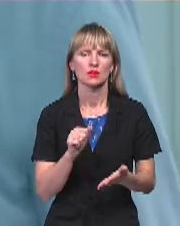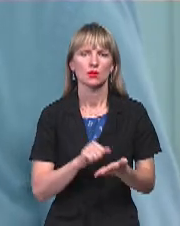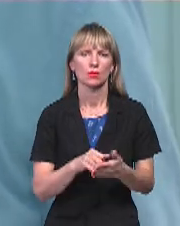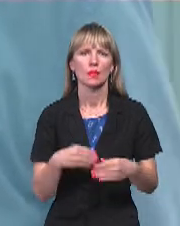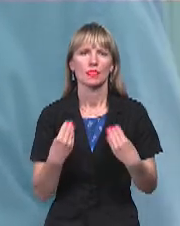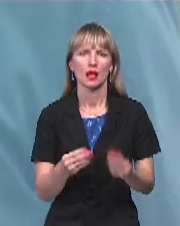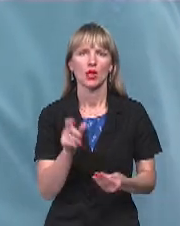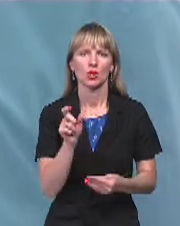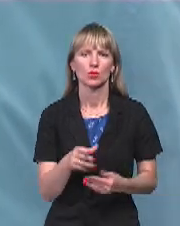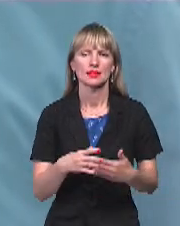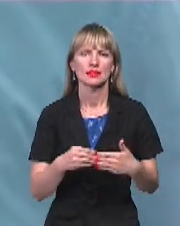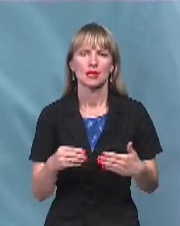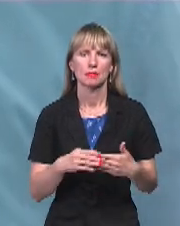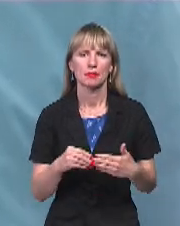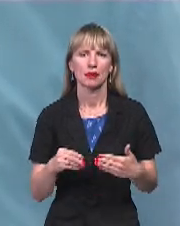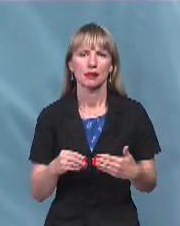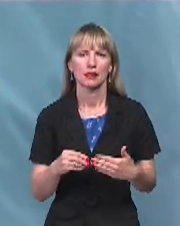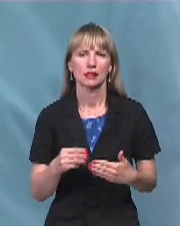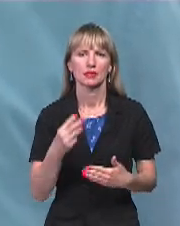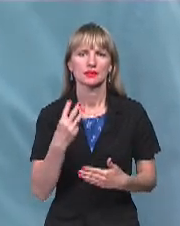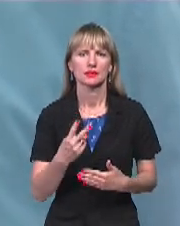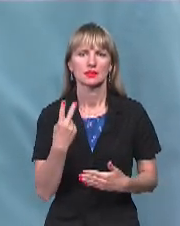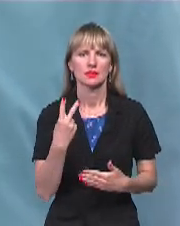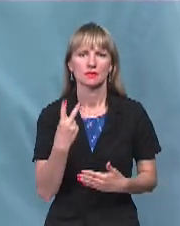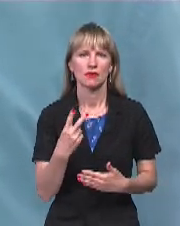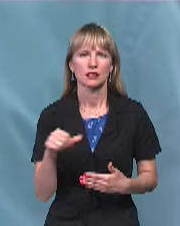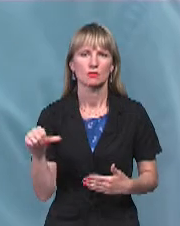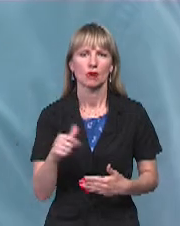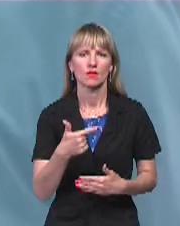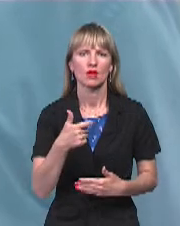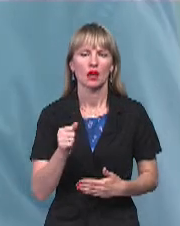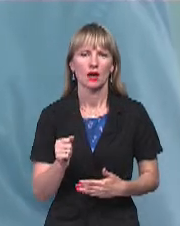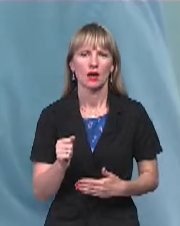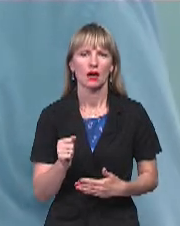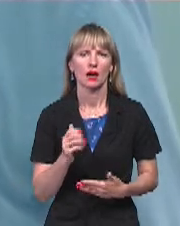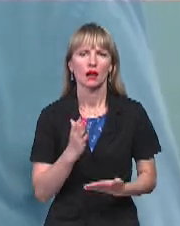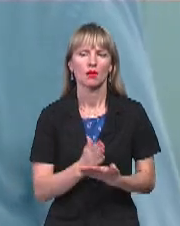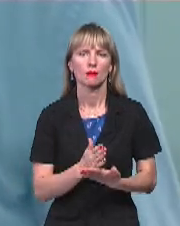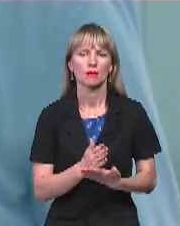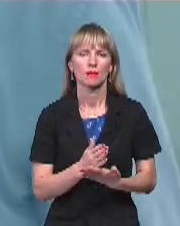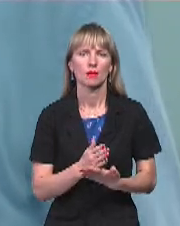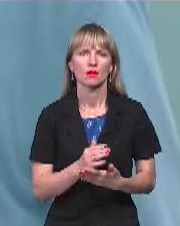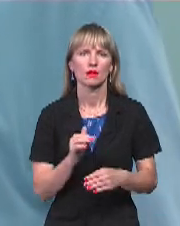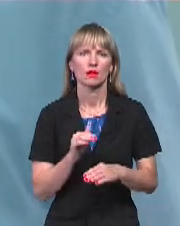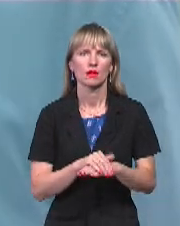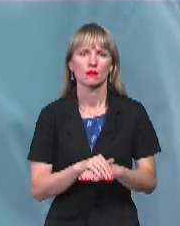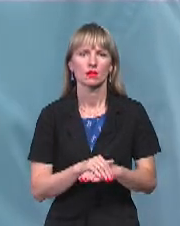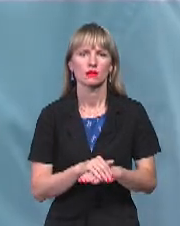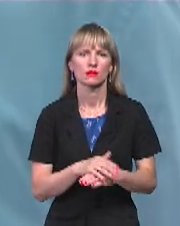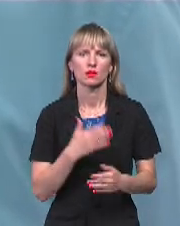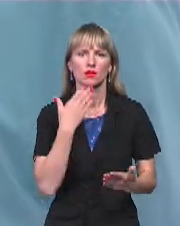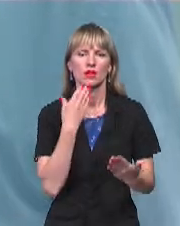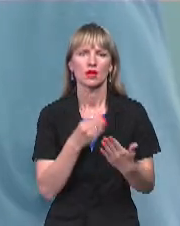особам землі 32,5 гектари, маємо на увазі, які фактично